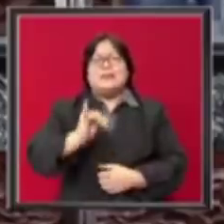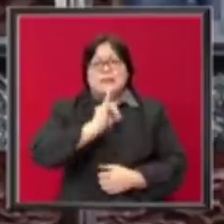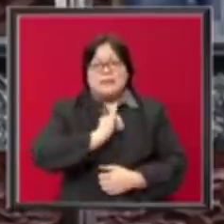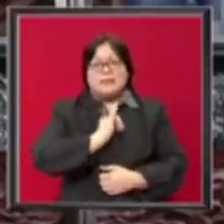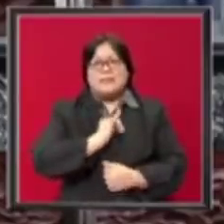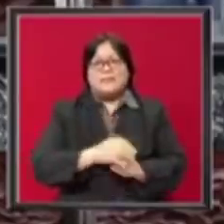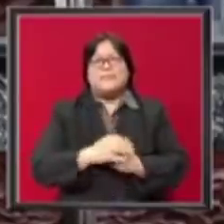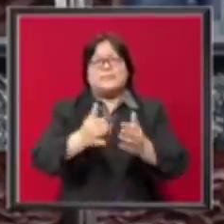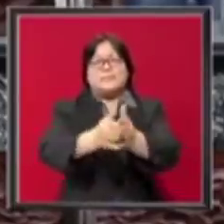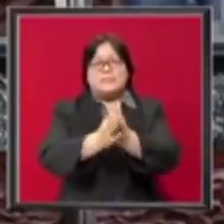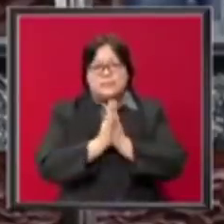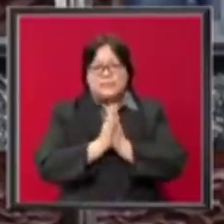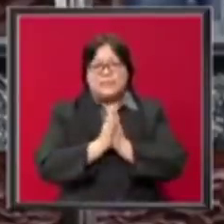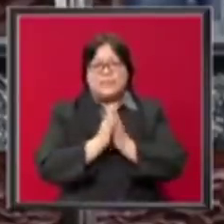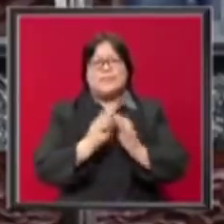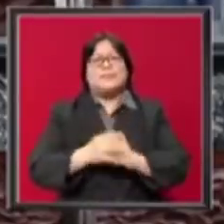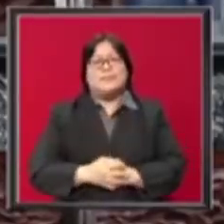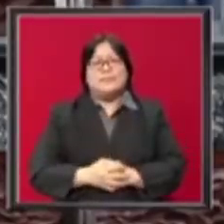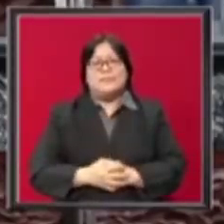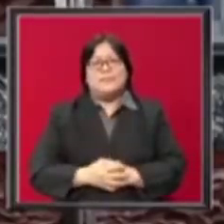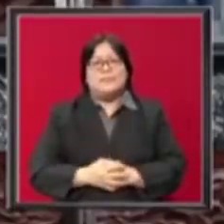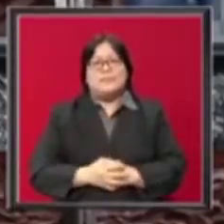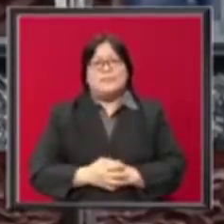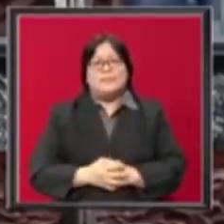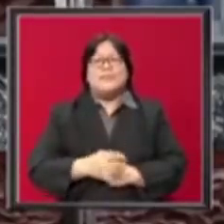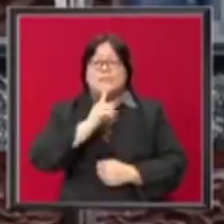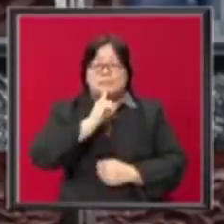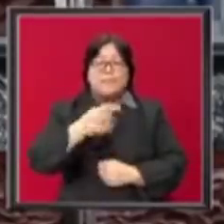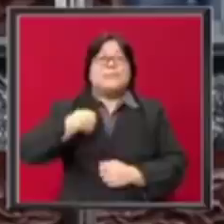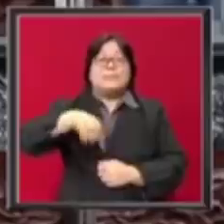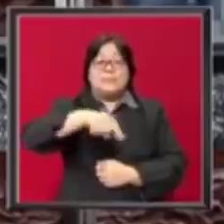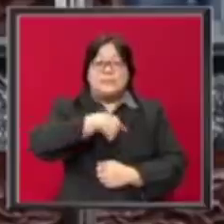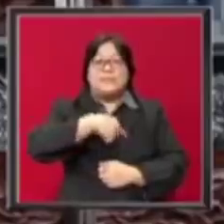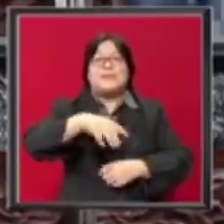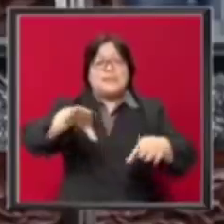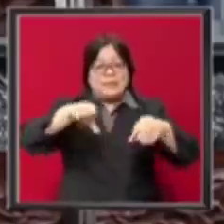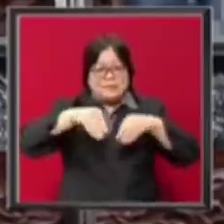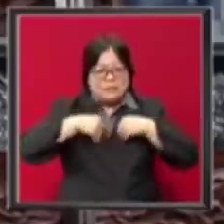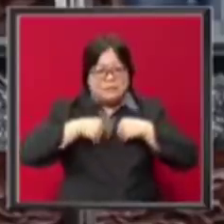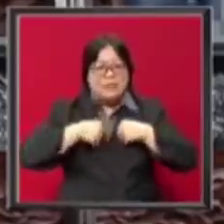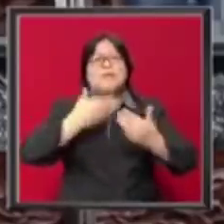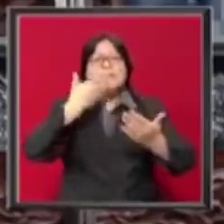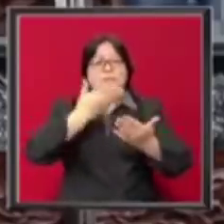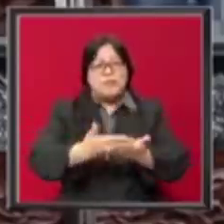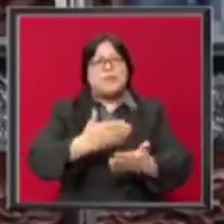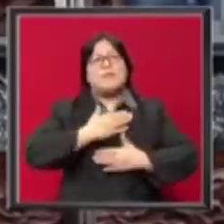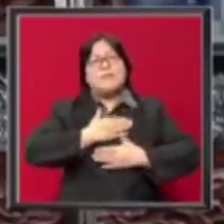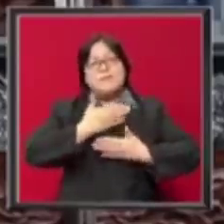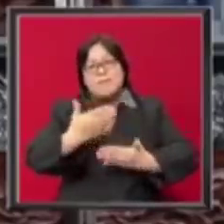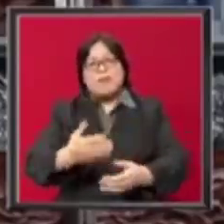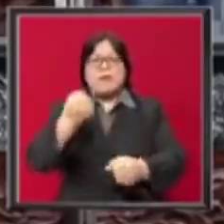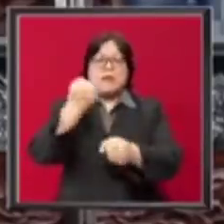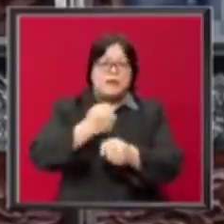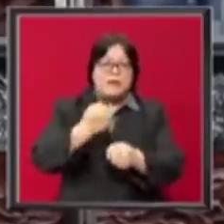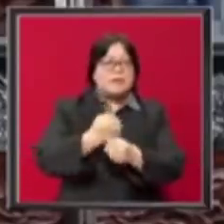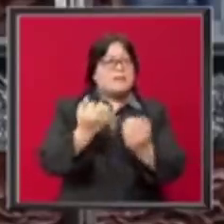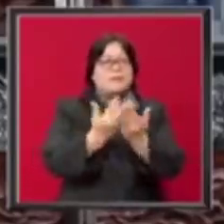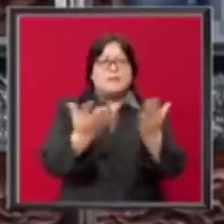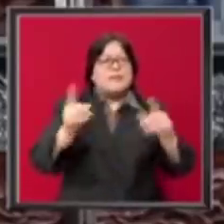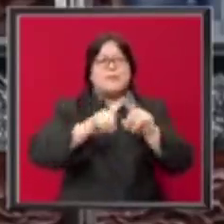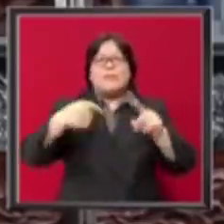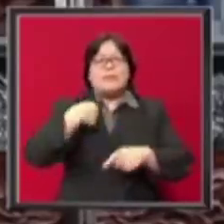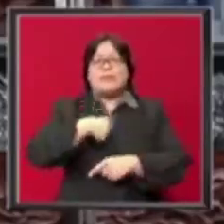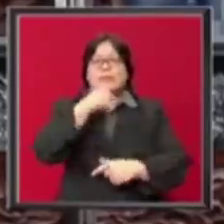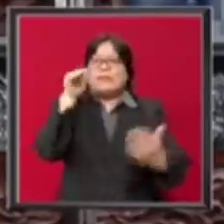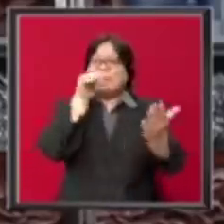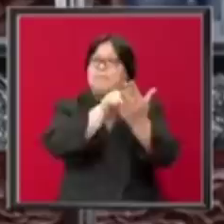Saya minta supaya, ya, walaupun kita terima baik, ya, pengorbanan, kerja dan sebagainya, kita